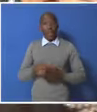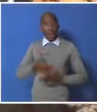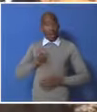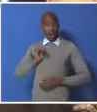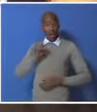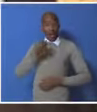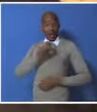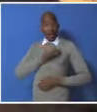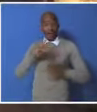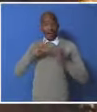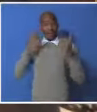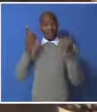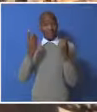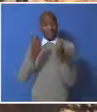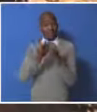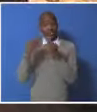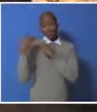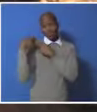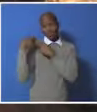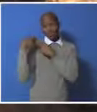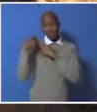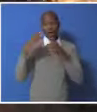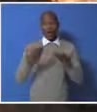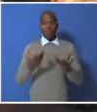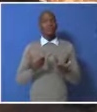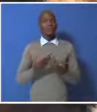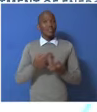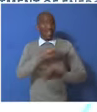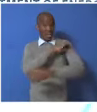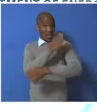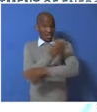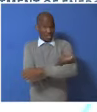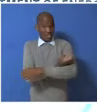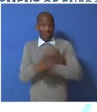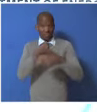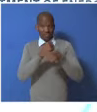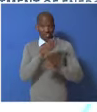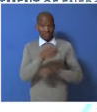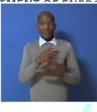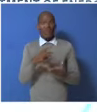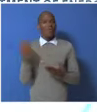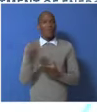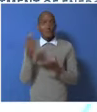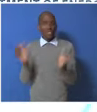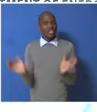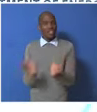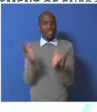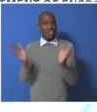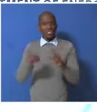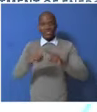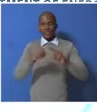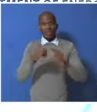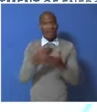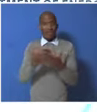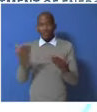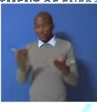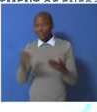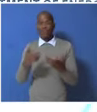le na le maikarabelo a go rulaganya le go atolosa kgotetso le rotloetsa boranyane ja pabalosego tikologo le mefuta